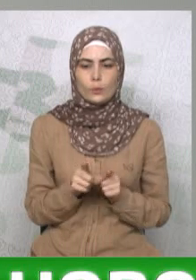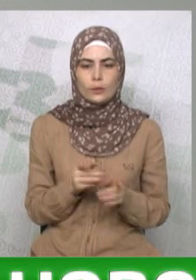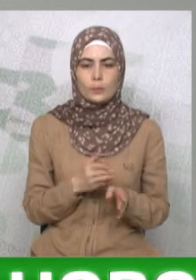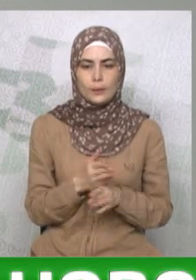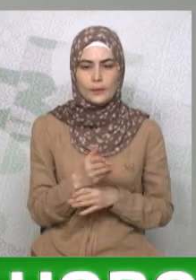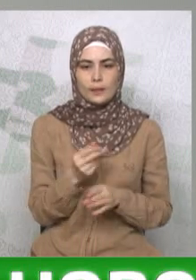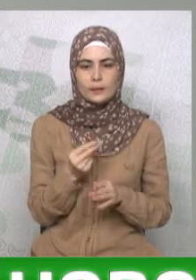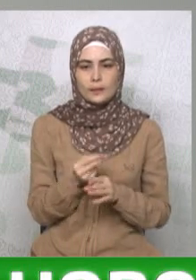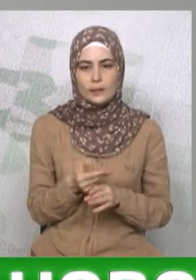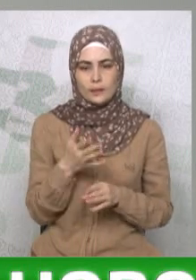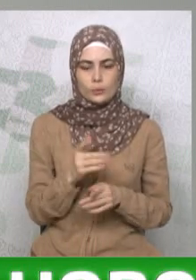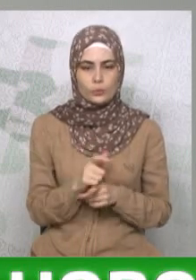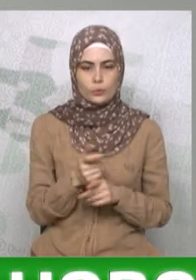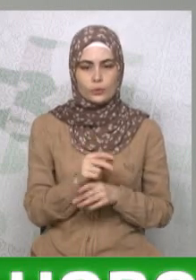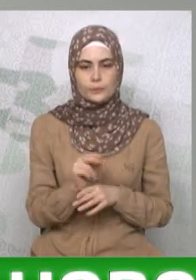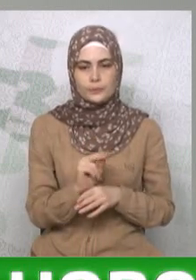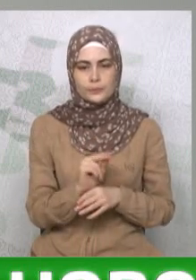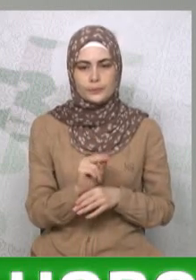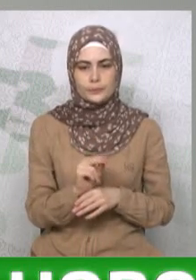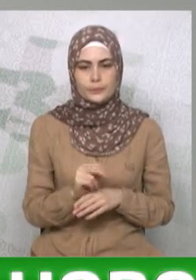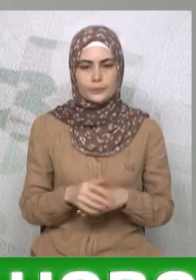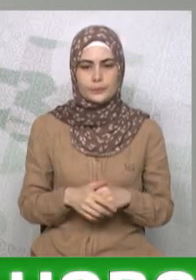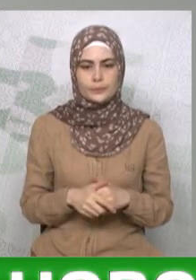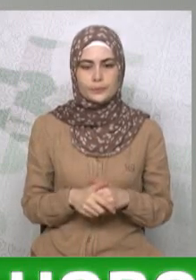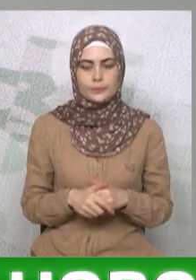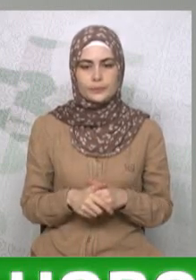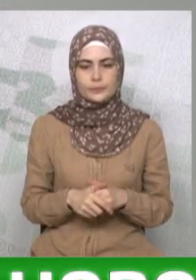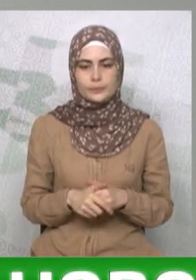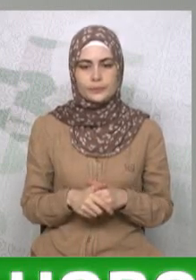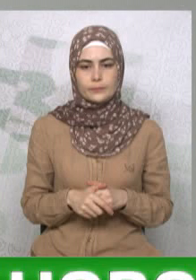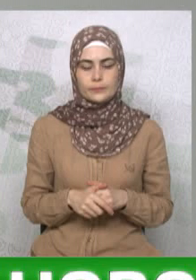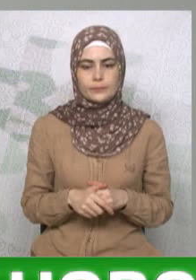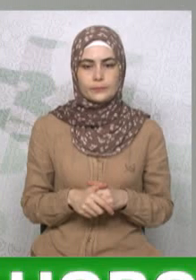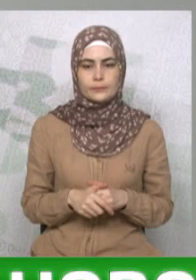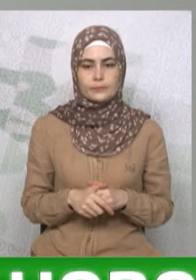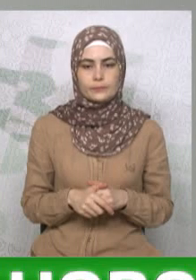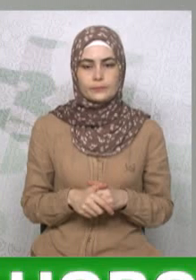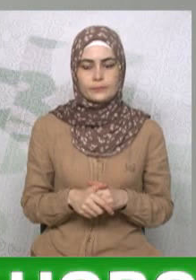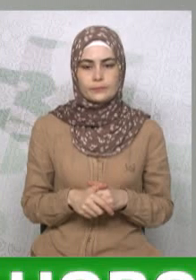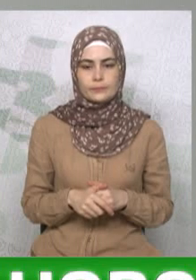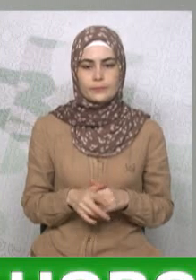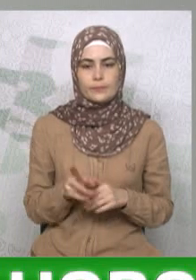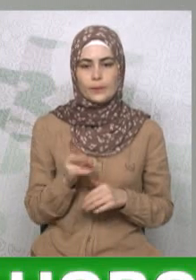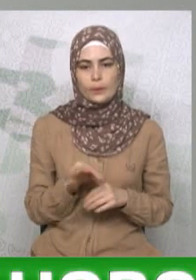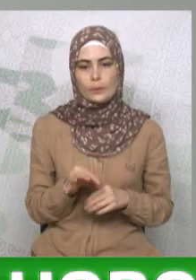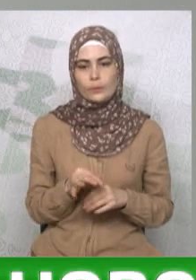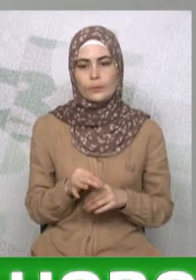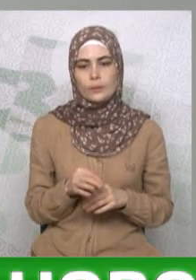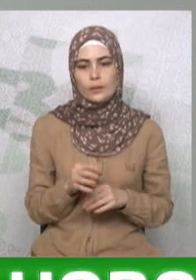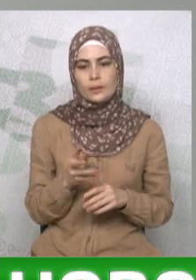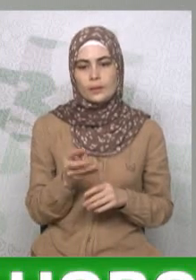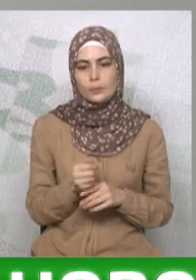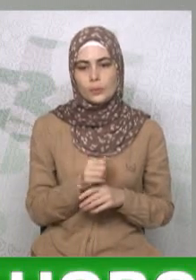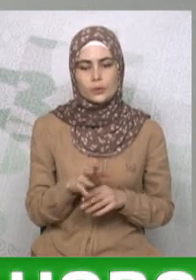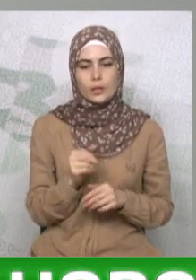очень дорогостоящее направление, очень дорогая часть искусства всегда. Но, к сожалению, не получается